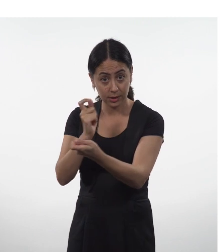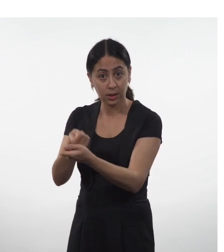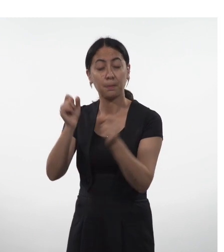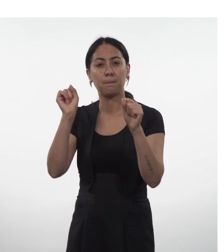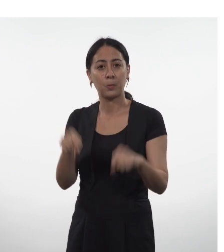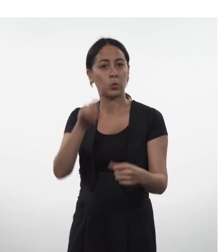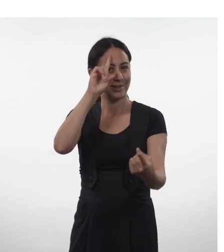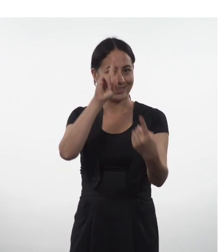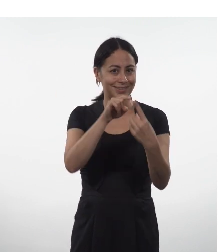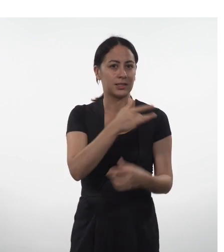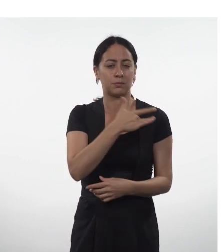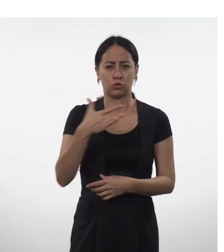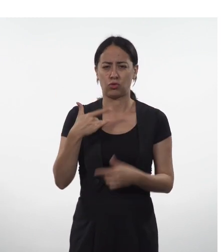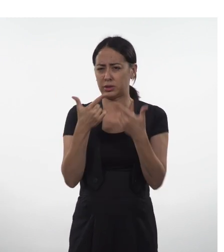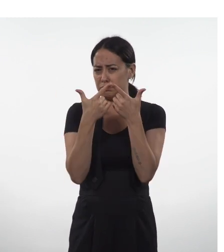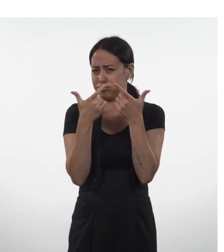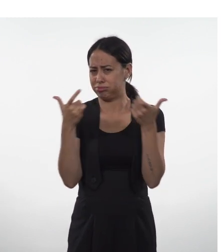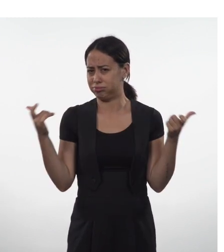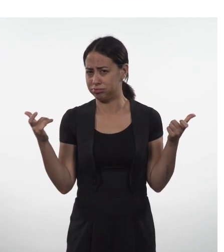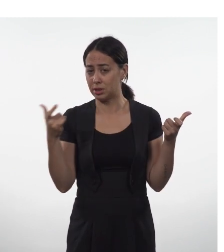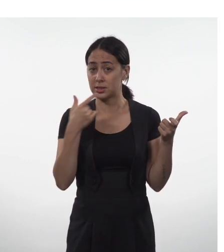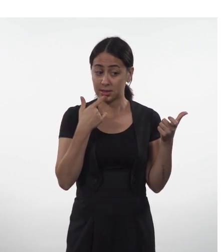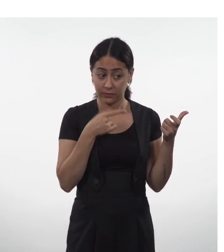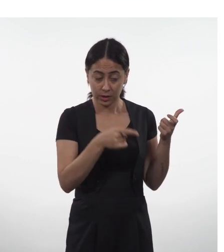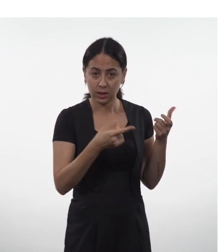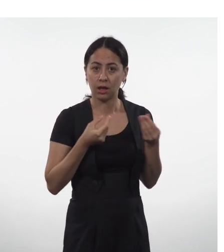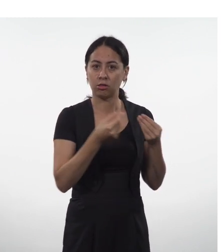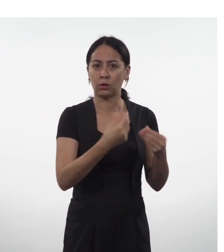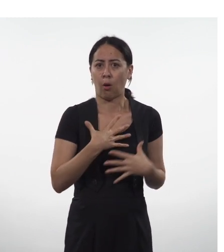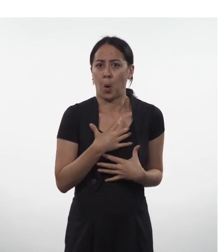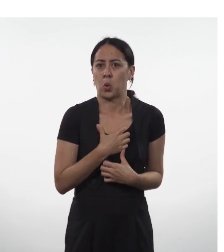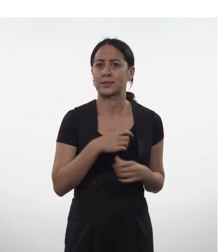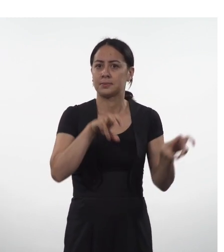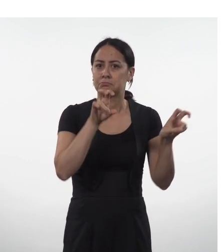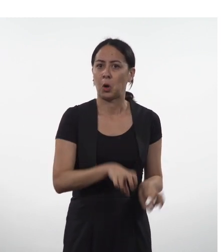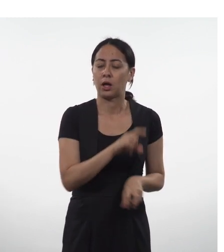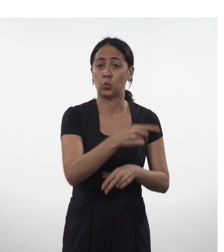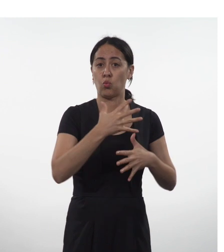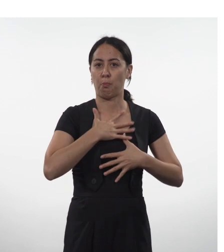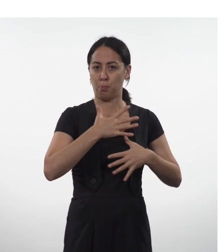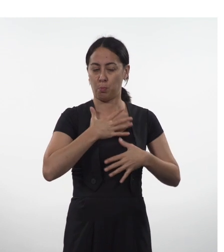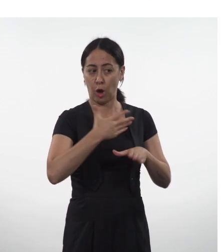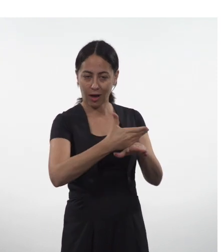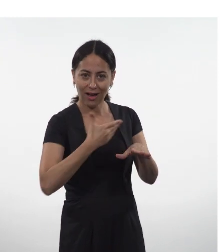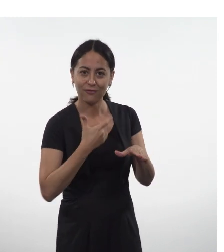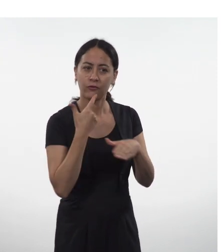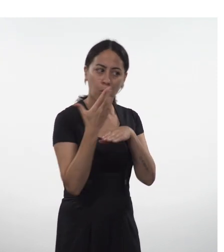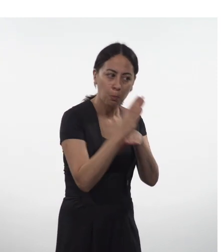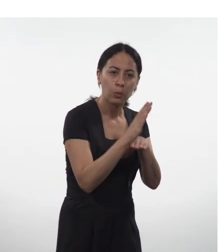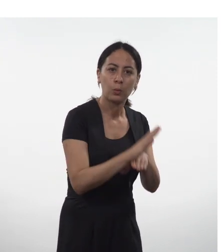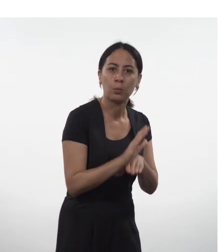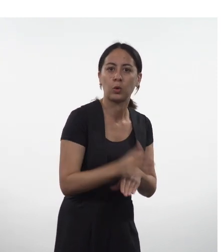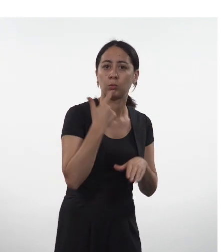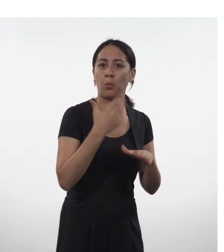différents, de prévenir la peur, de baisser l'anxiété au moment du rendez-vous et d'être aussi un outil de communication entre